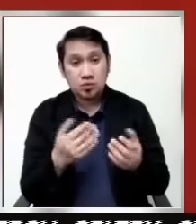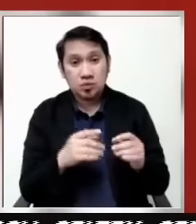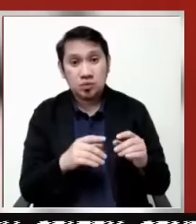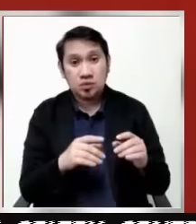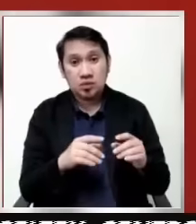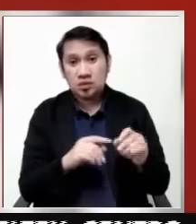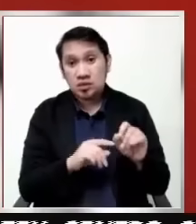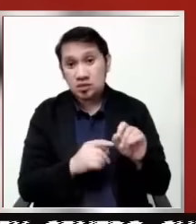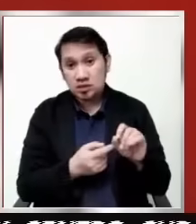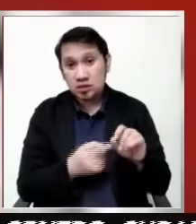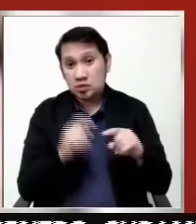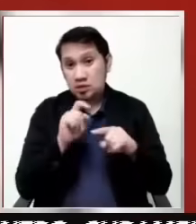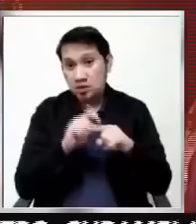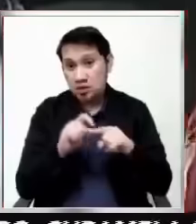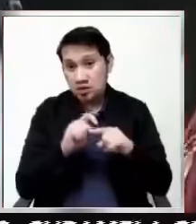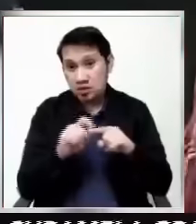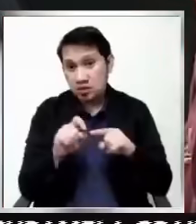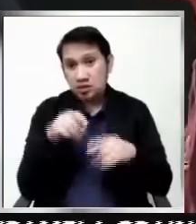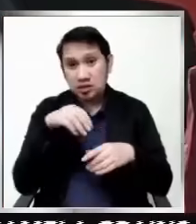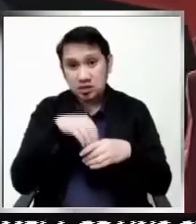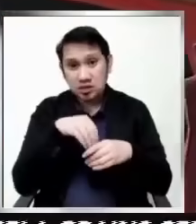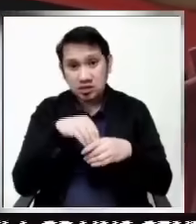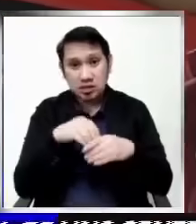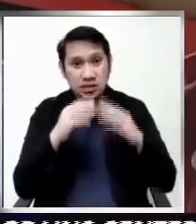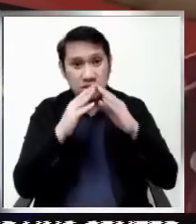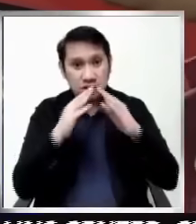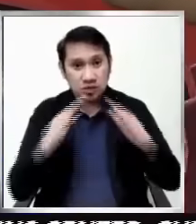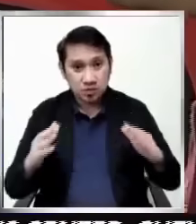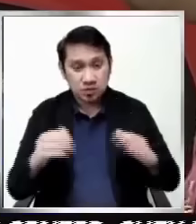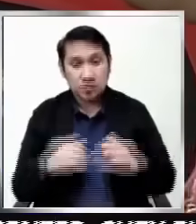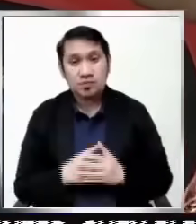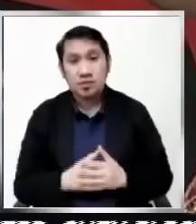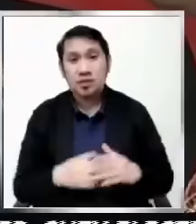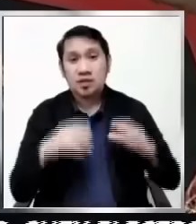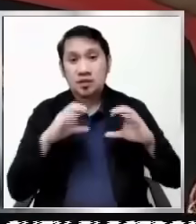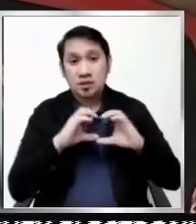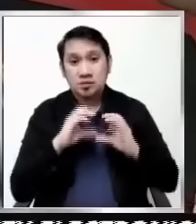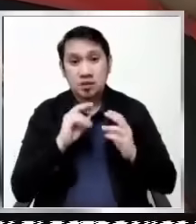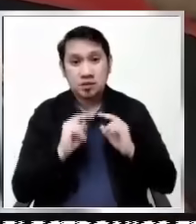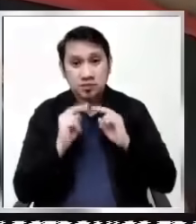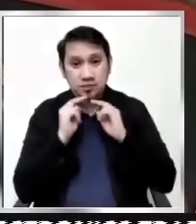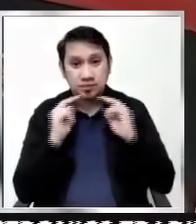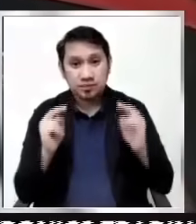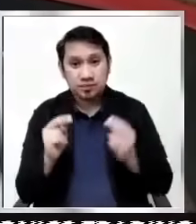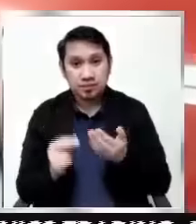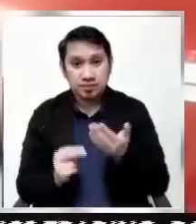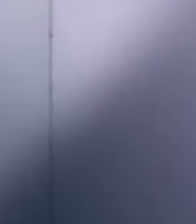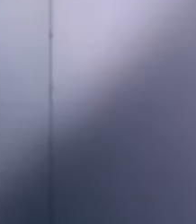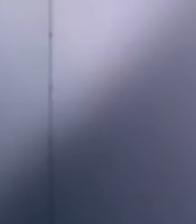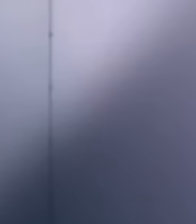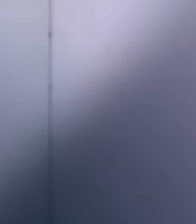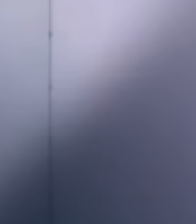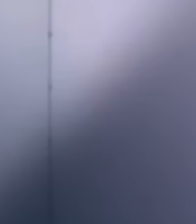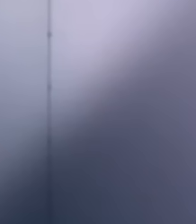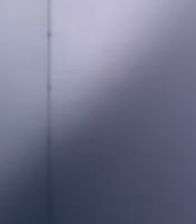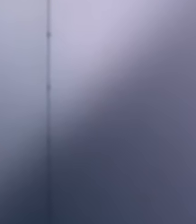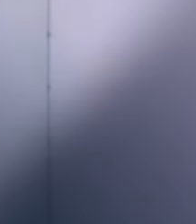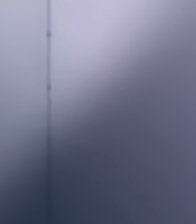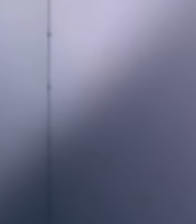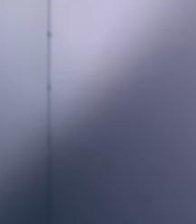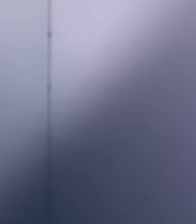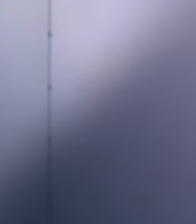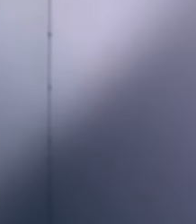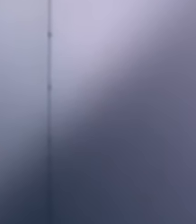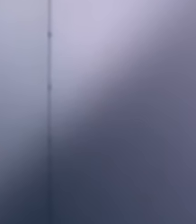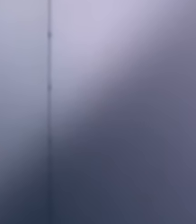nila doon mismo sa loob ng bahay para sa GMA integrated news bam Alegre nakatutok 24 Oras mga kapuso